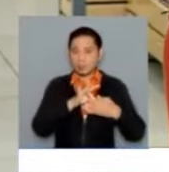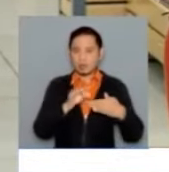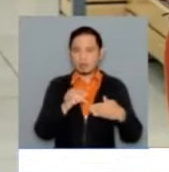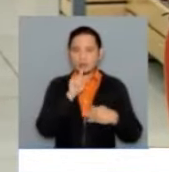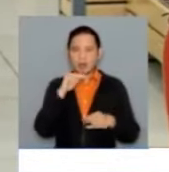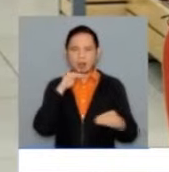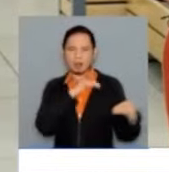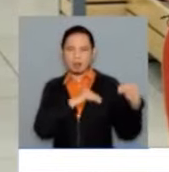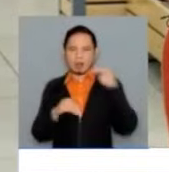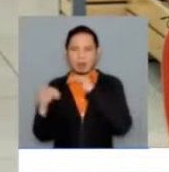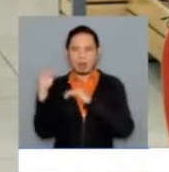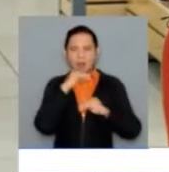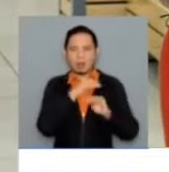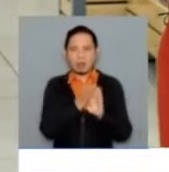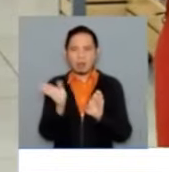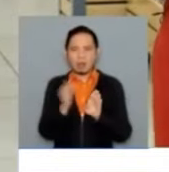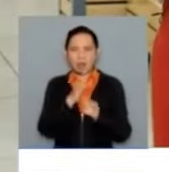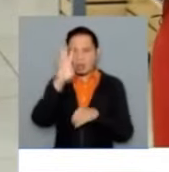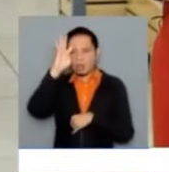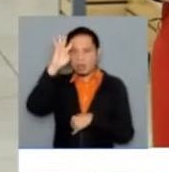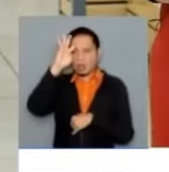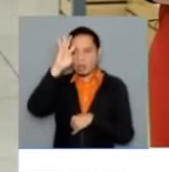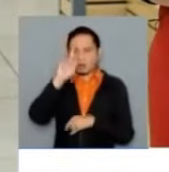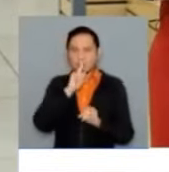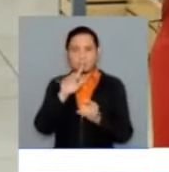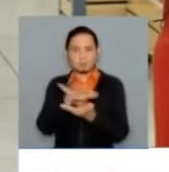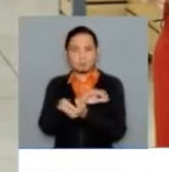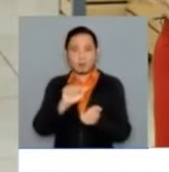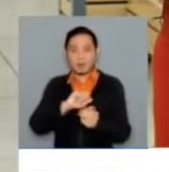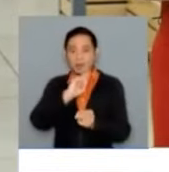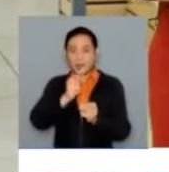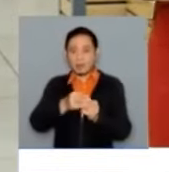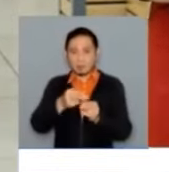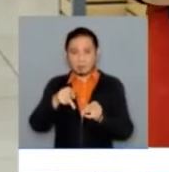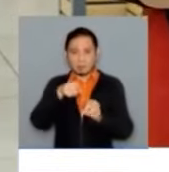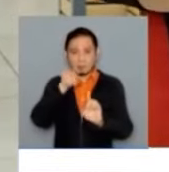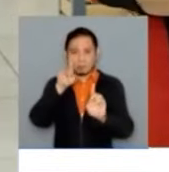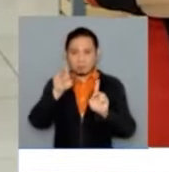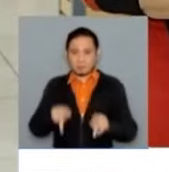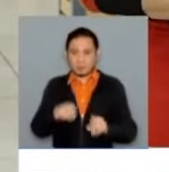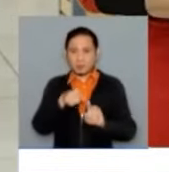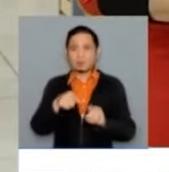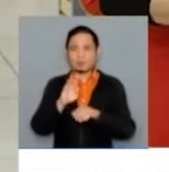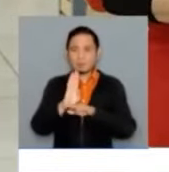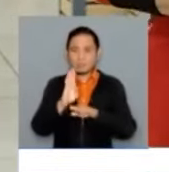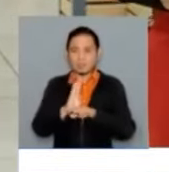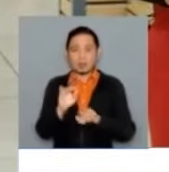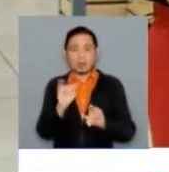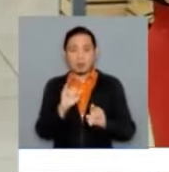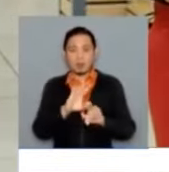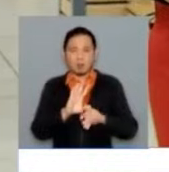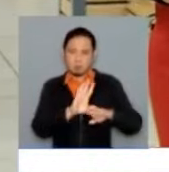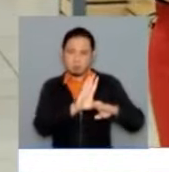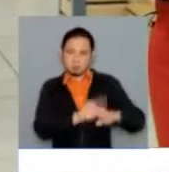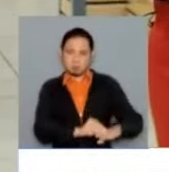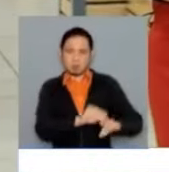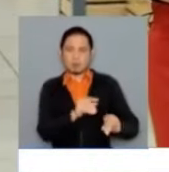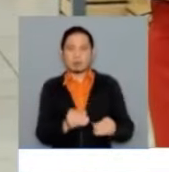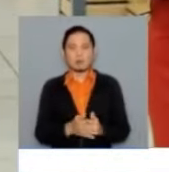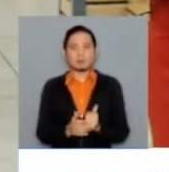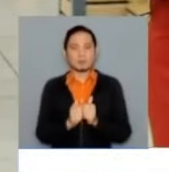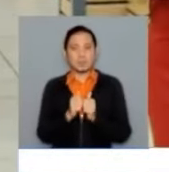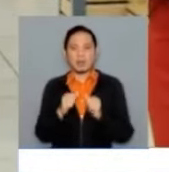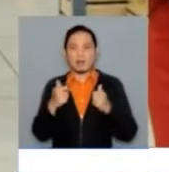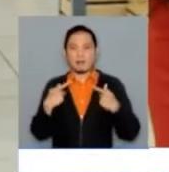at sobrang nakakasira sa reputasyon ng isang business at makakasama sa operasyon nito, maaaring magkaroon ng kaso for